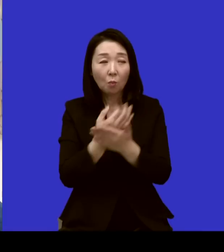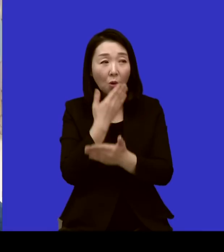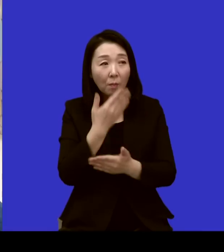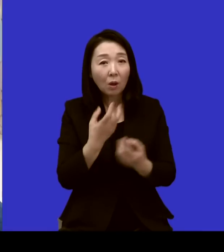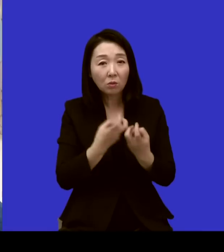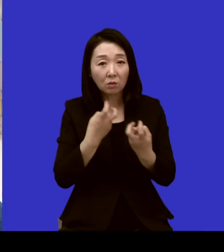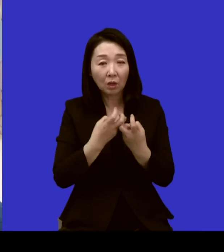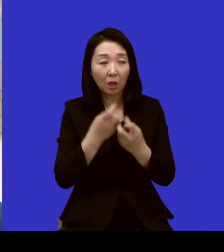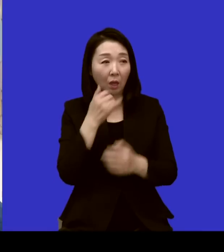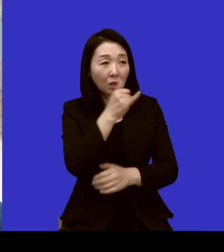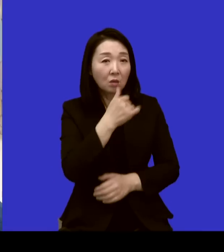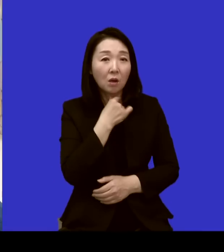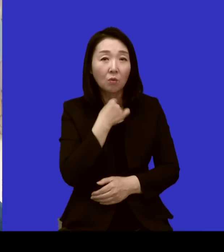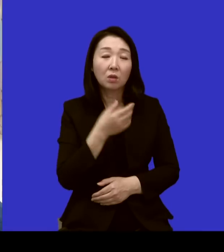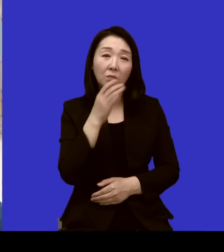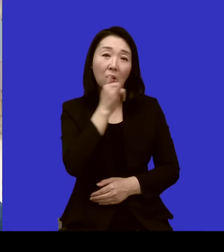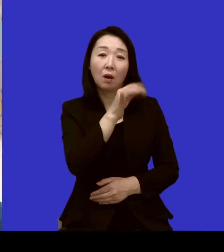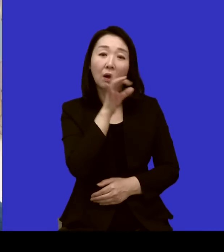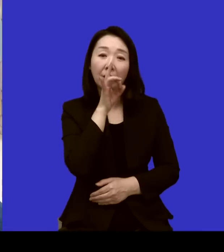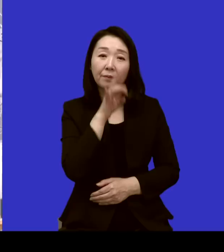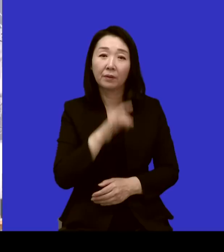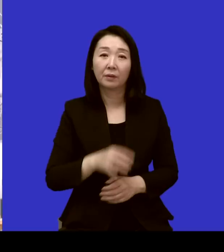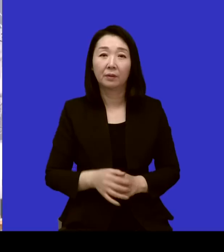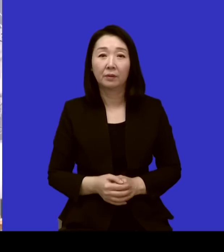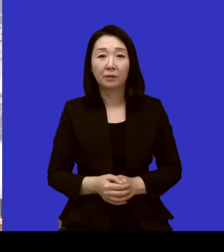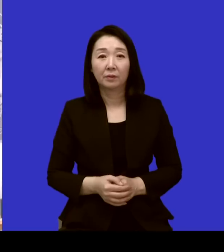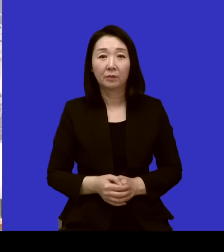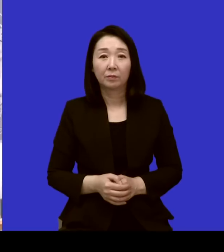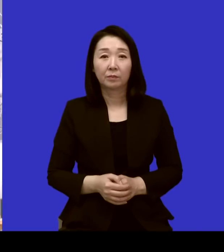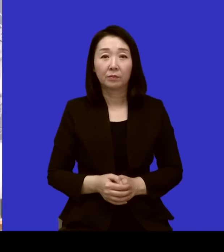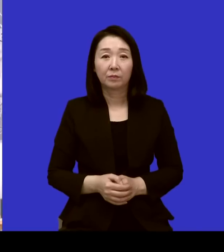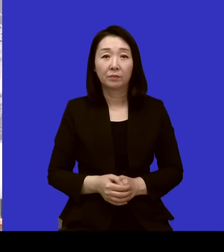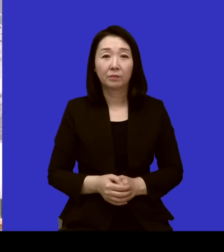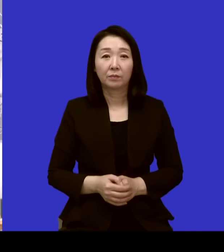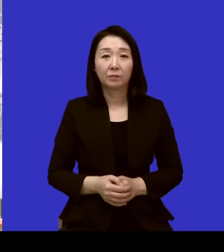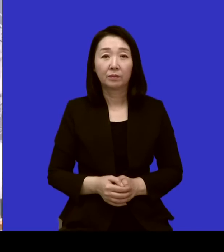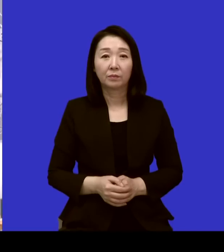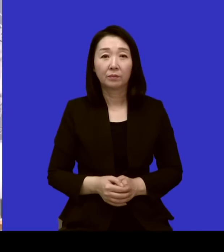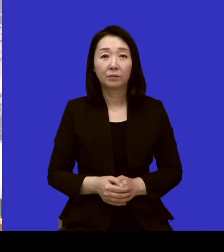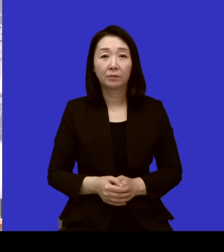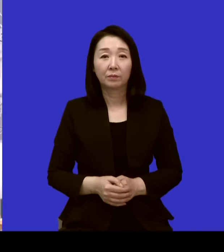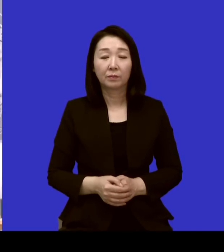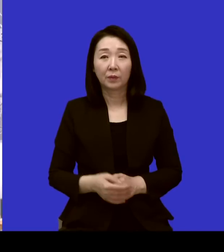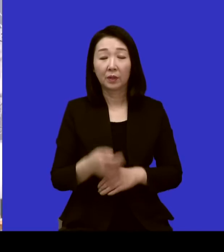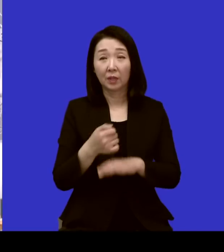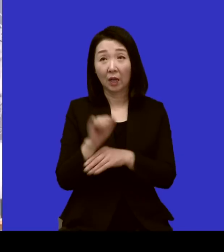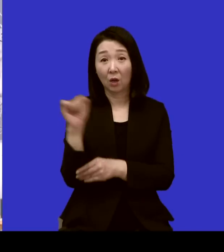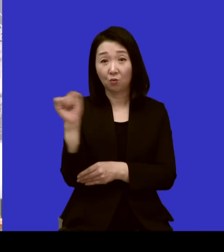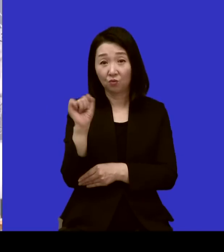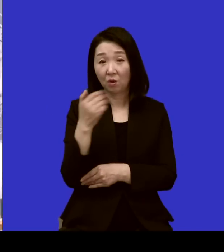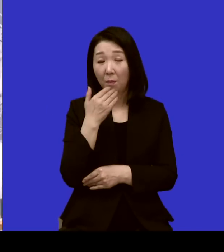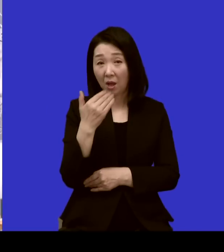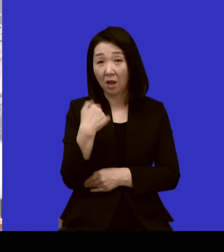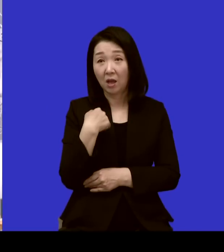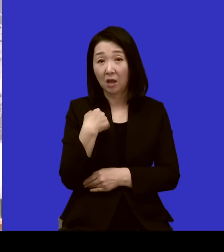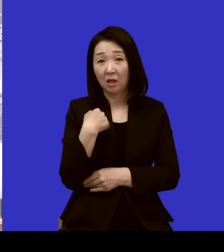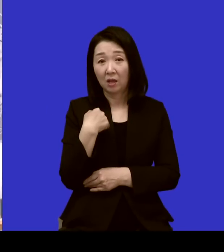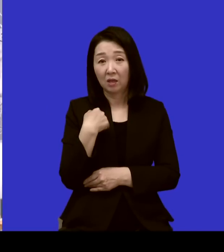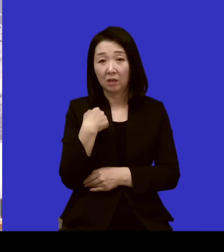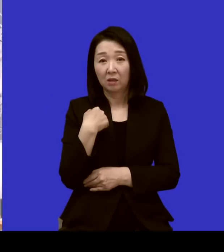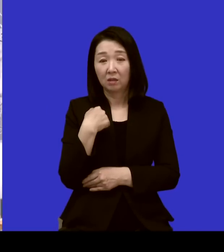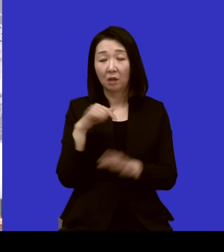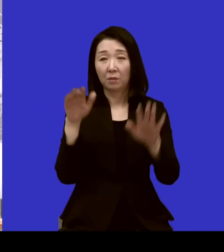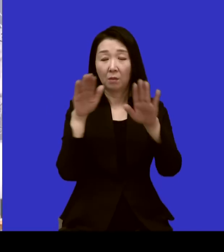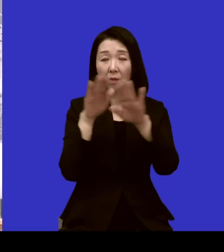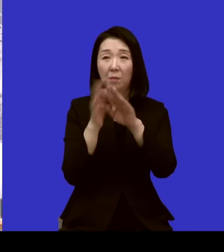싶었는데 연락이 닿을 방법이 없다 보니까 예. 이제 제가 계속했던 그런 그 운전 일이 있었고 그걸 이제 밤에